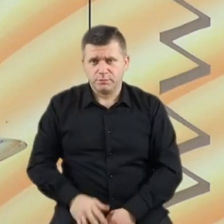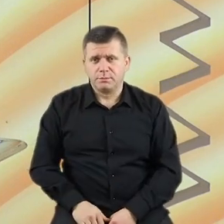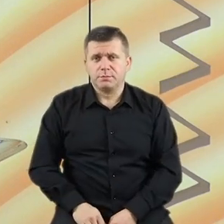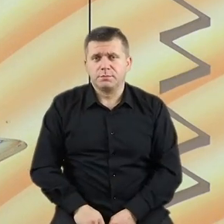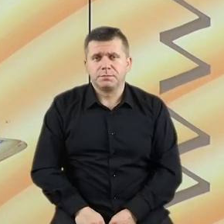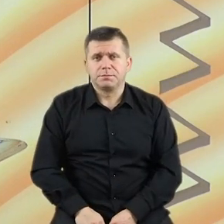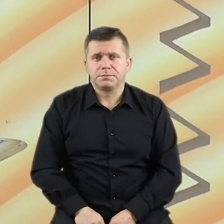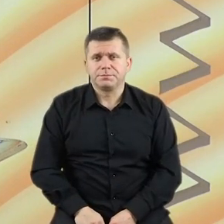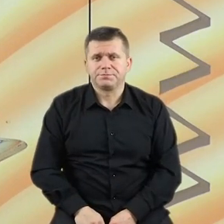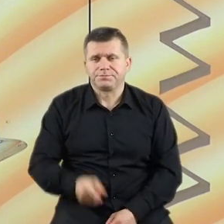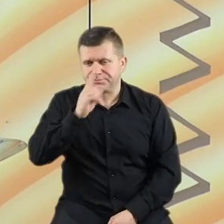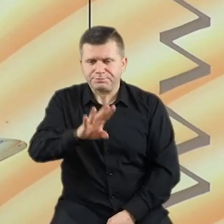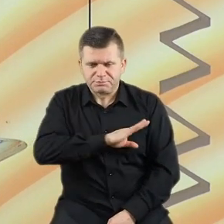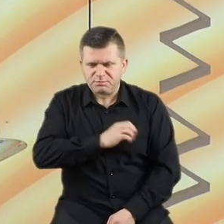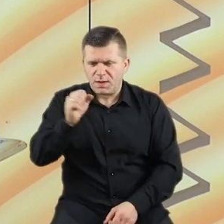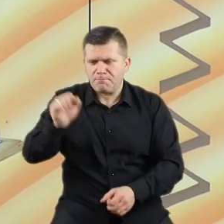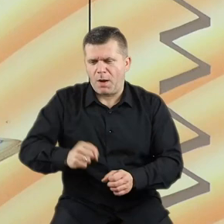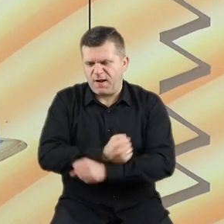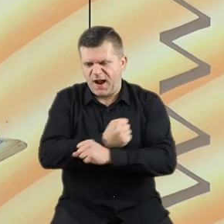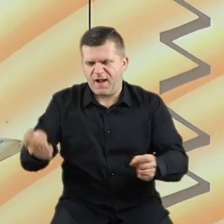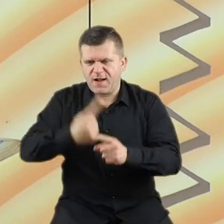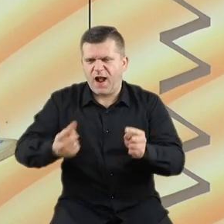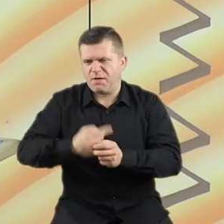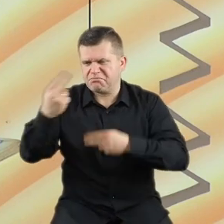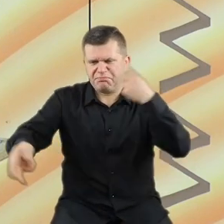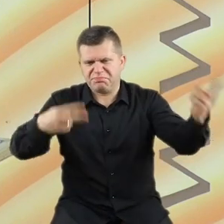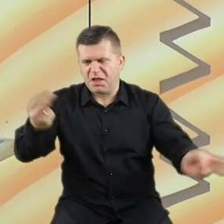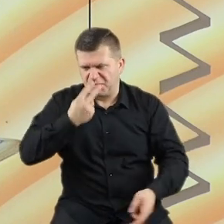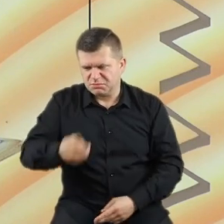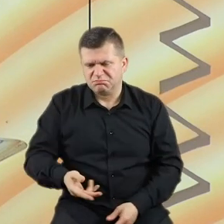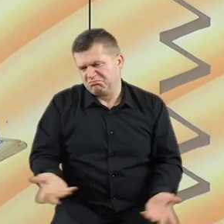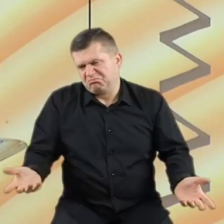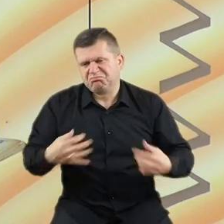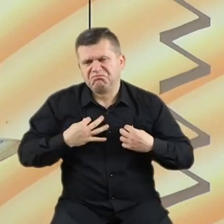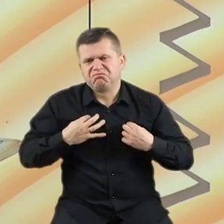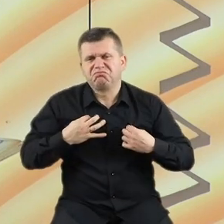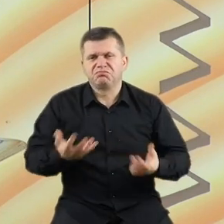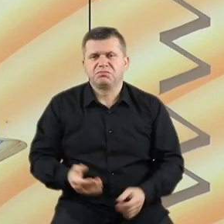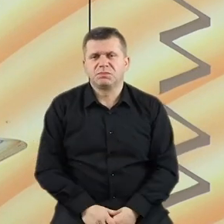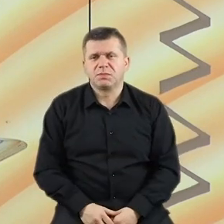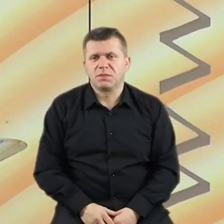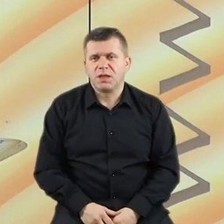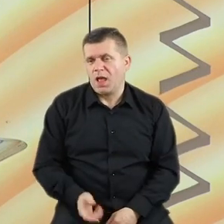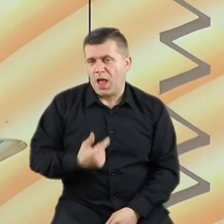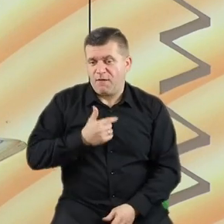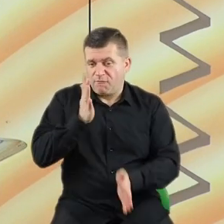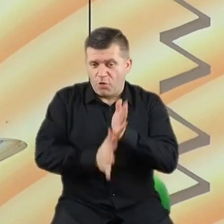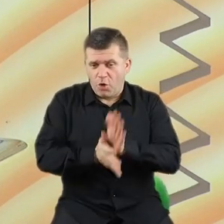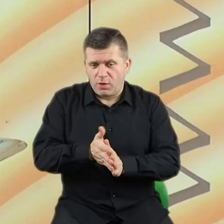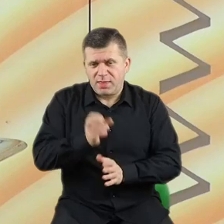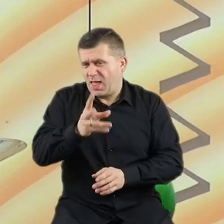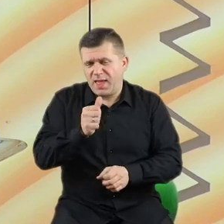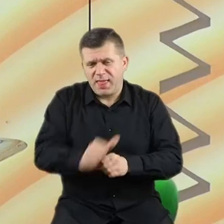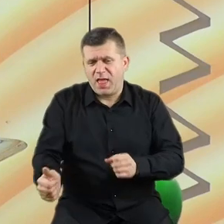jak giną na minie, ich rozsadza. No i co z tego? No, tak mi się wydaje, że w ogóle na wojnie musi